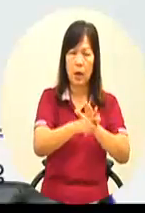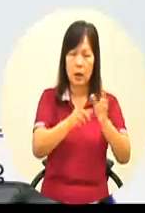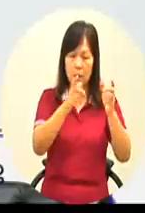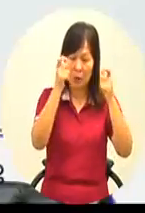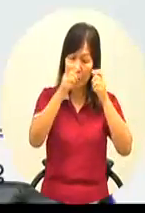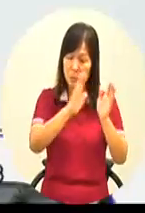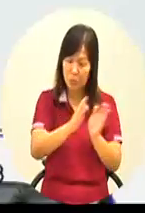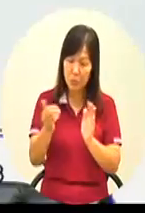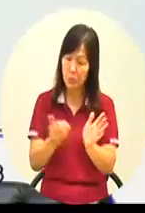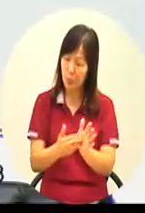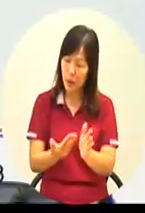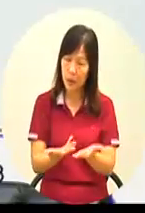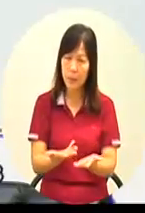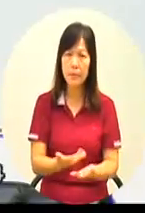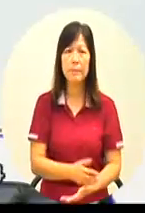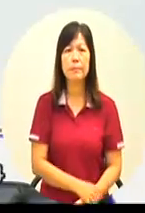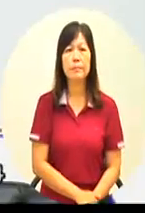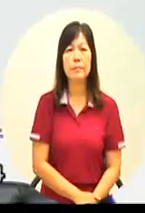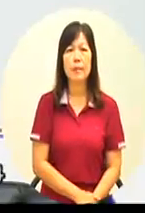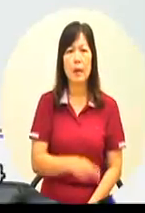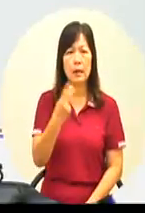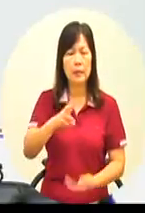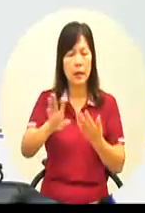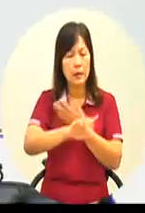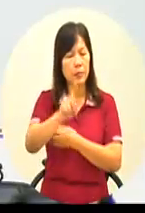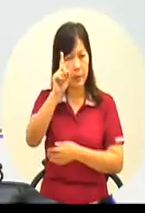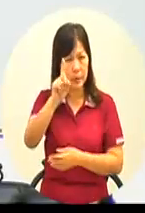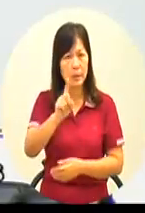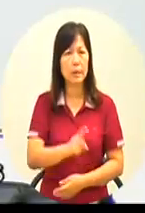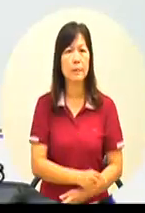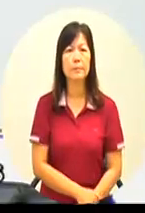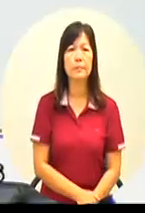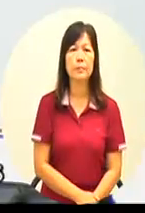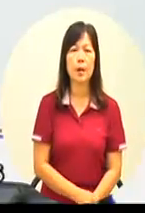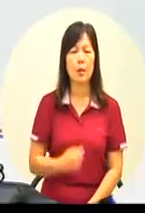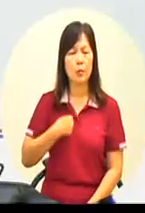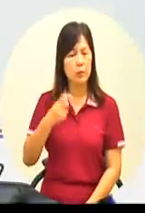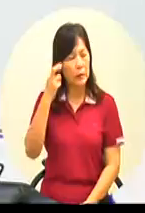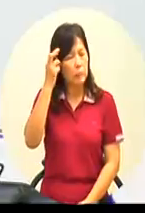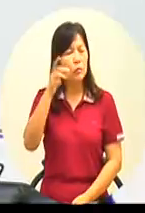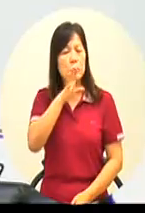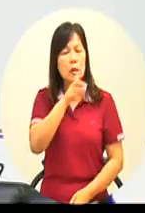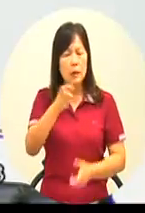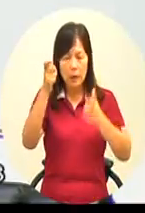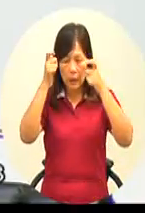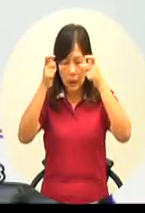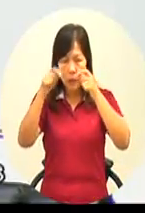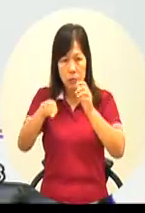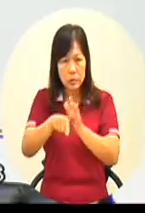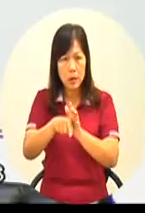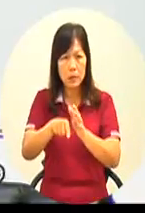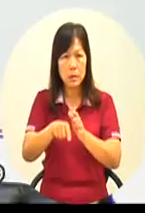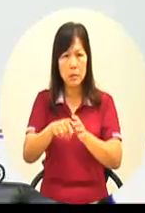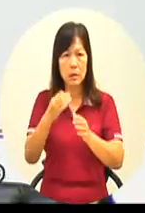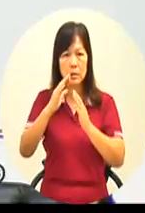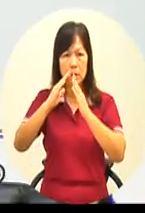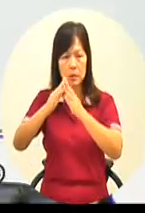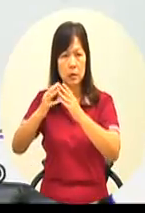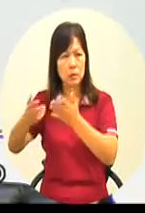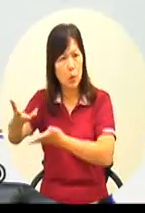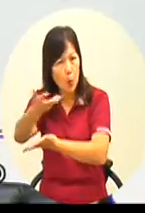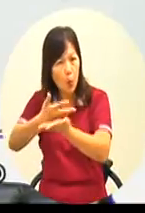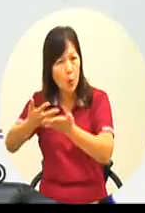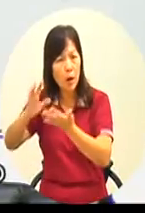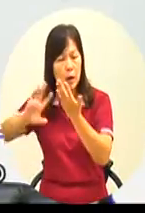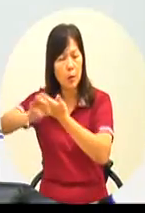了吗？另外一个部分就是，我觉得我们高雄在做城市外交这部分，